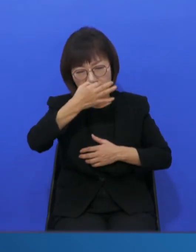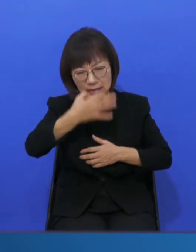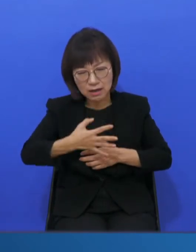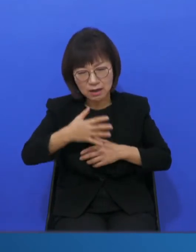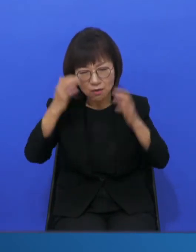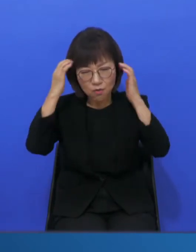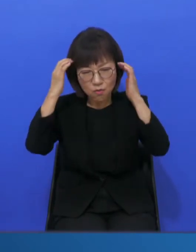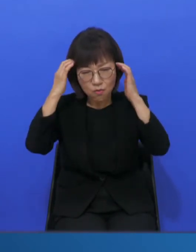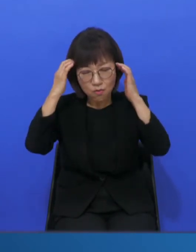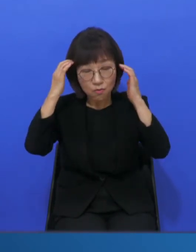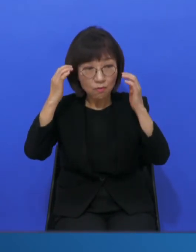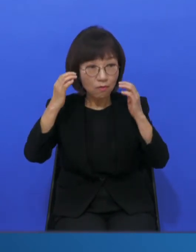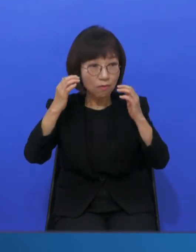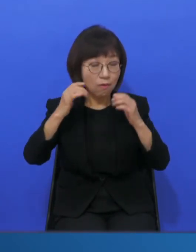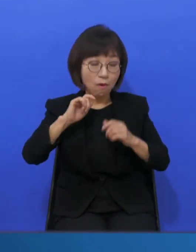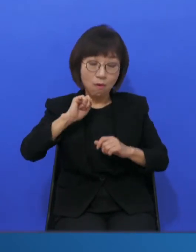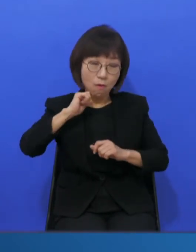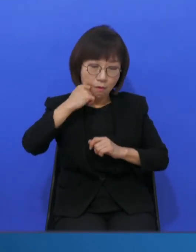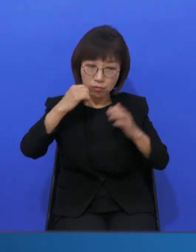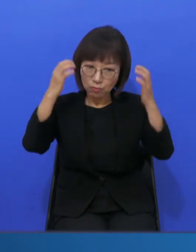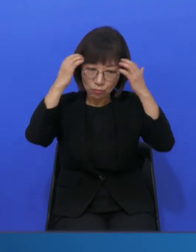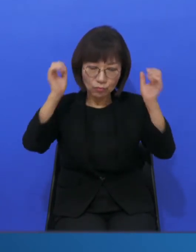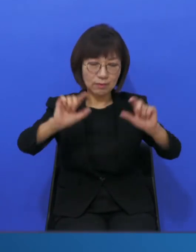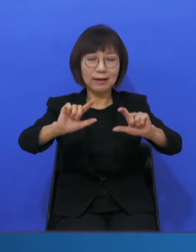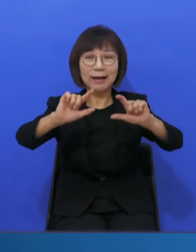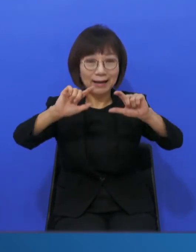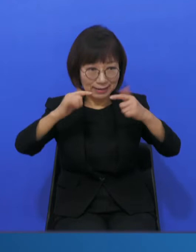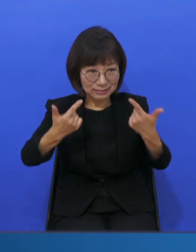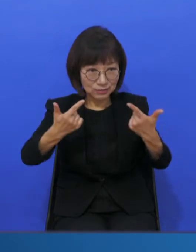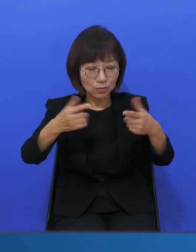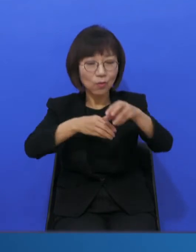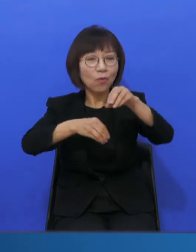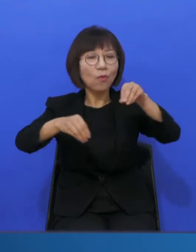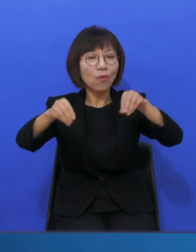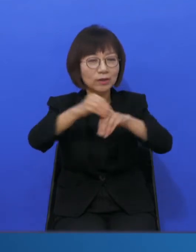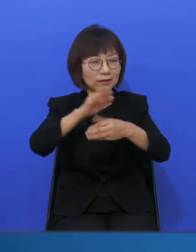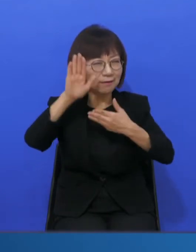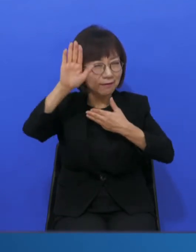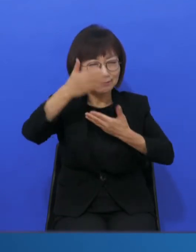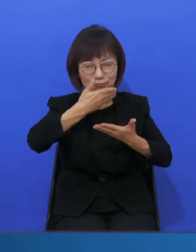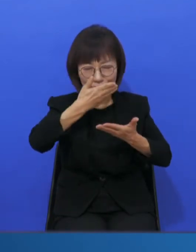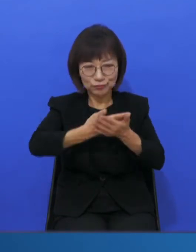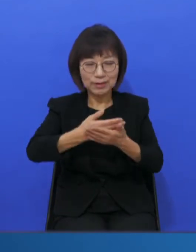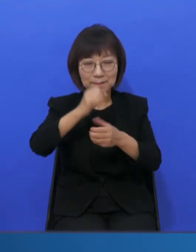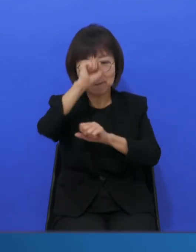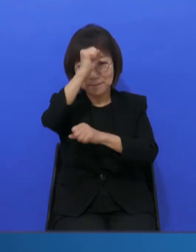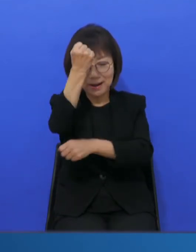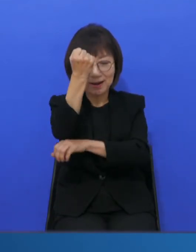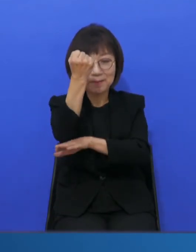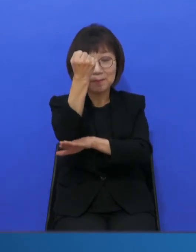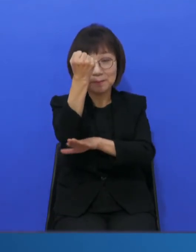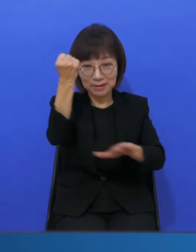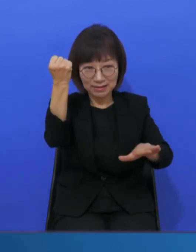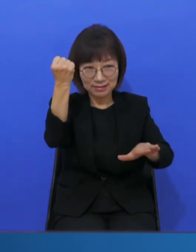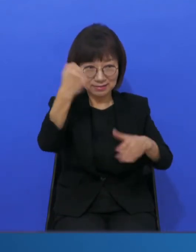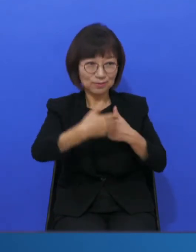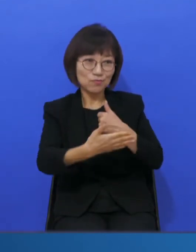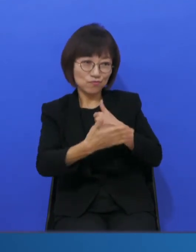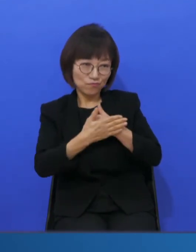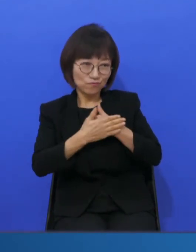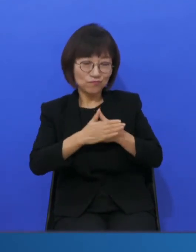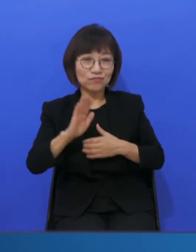아닙니다. the hardships that you're in right now, those are not hardships. 굉장히 중요한 발판이 될 겁니다. They will one day become very important 예수님 pedestals 지금 for you.